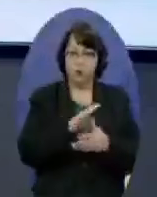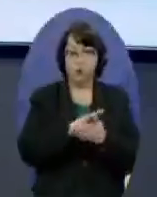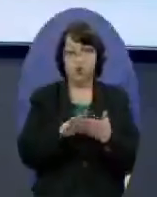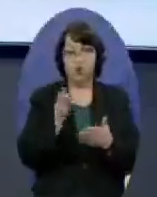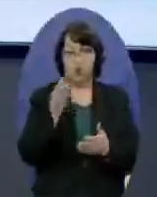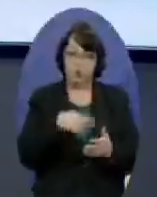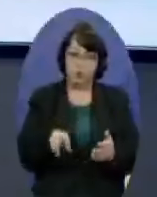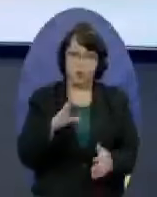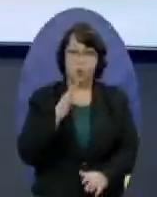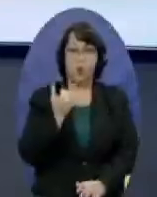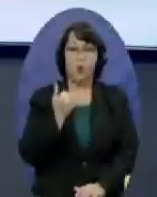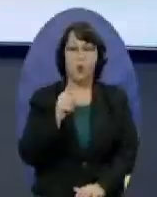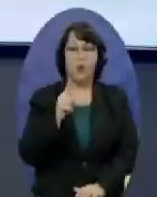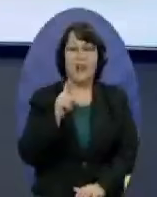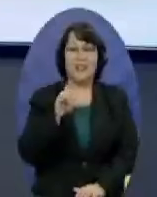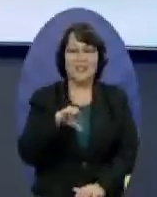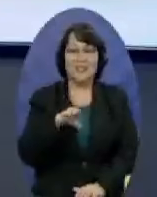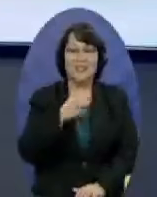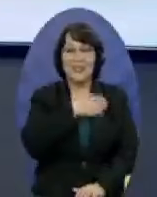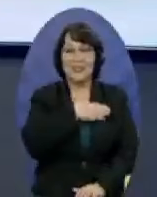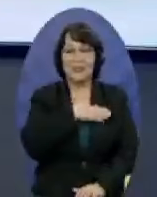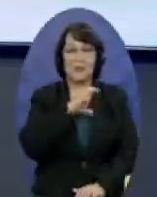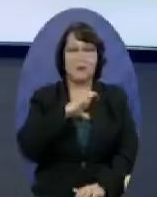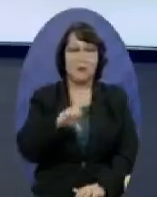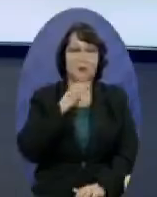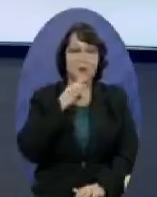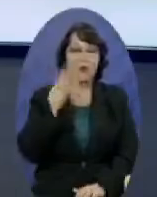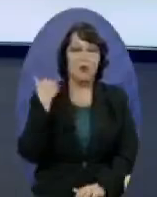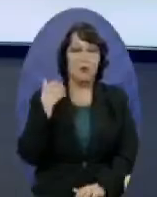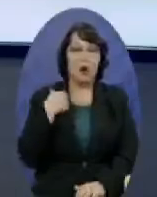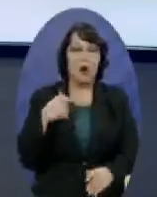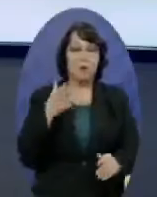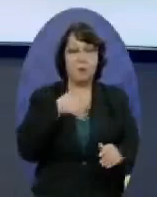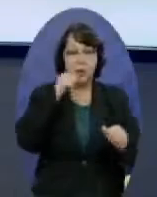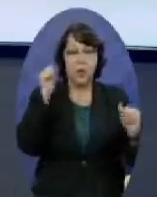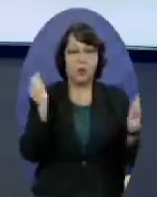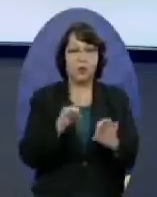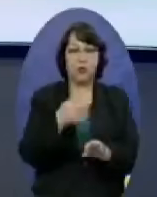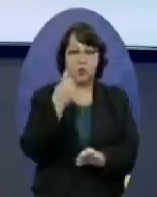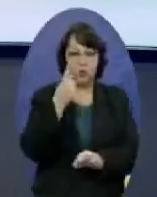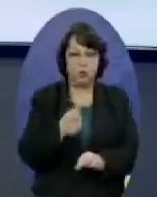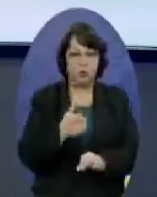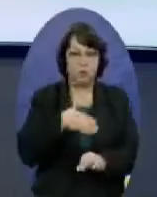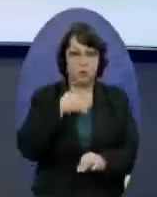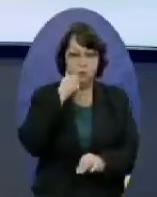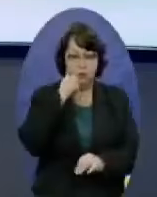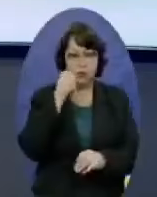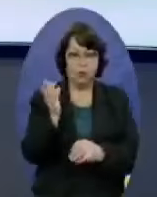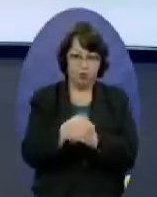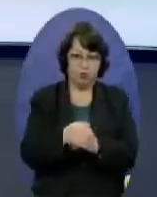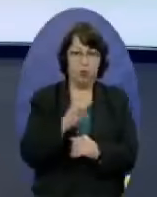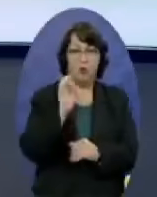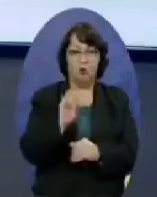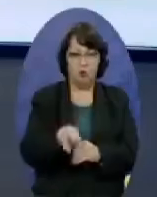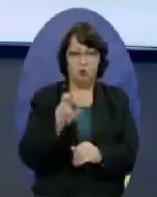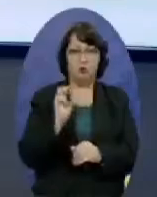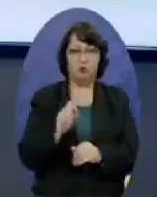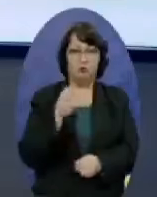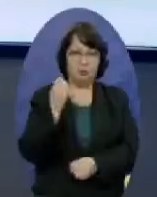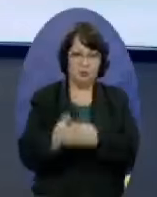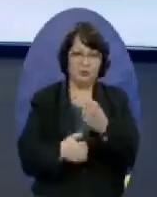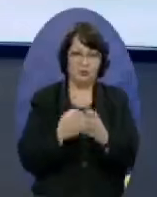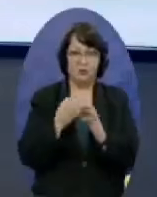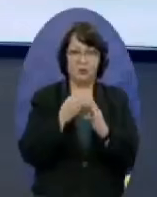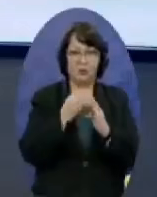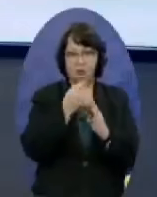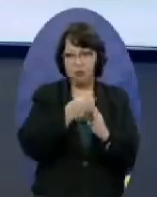өмнөд Уэльсийн цагдаагийн газраас мэдээснээр өмнө нь орсоргүй бусан тооцогдож байсан нэг хүний цогцыг Нериганда хотоос дахад шатсан